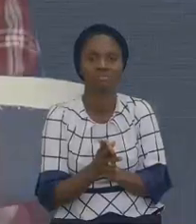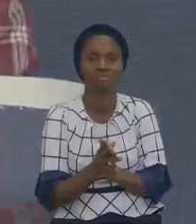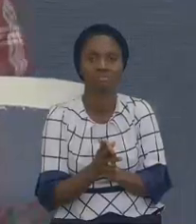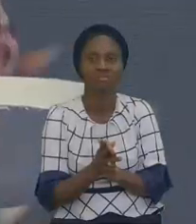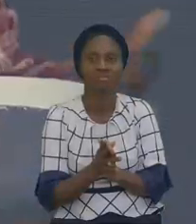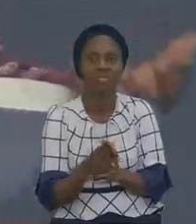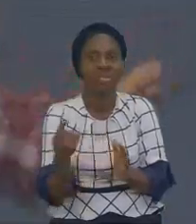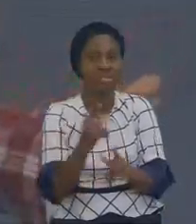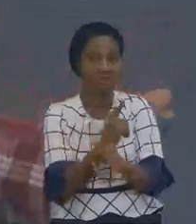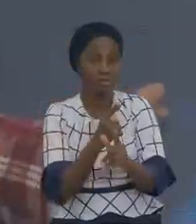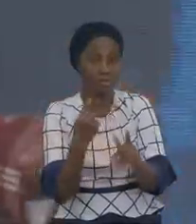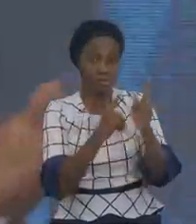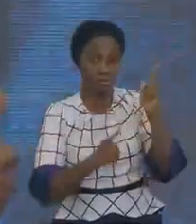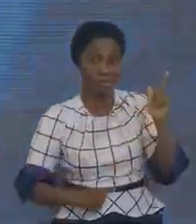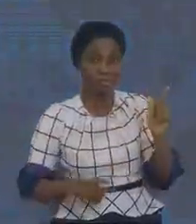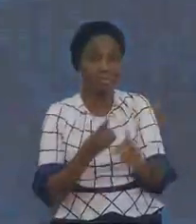d'Égypte.